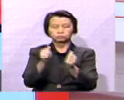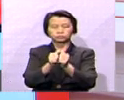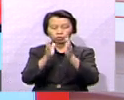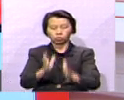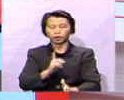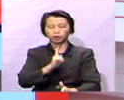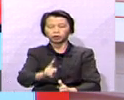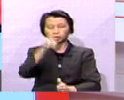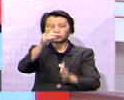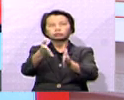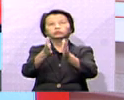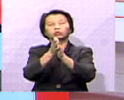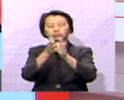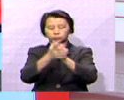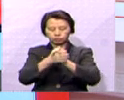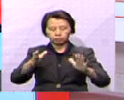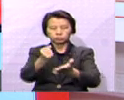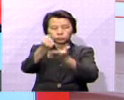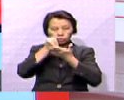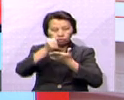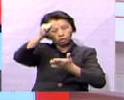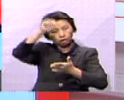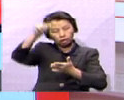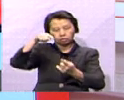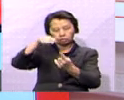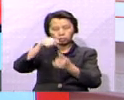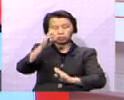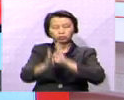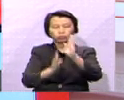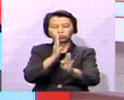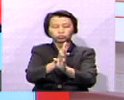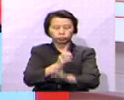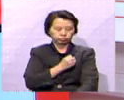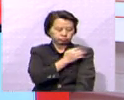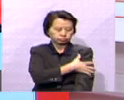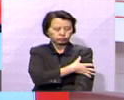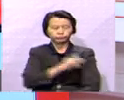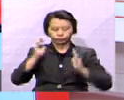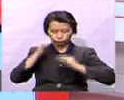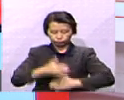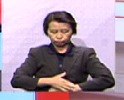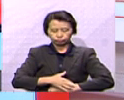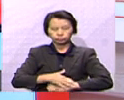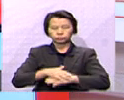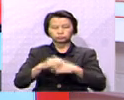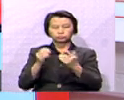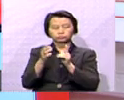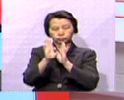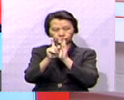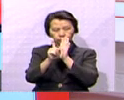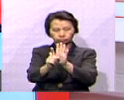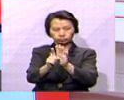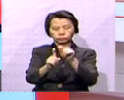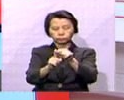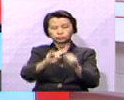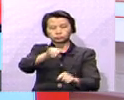Islam bagi memohon keselamatan dan pertolongan Allah kepada bumi Palestin. Solat hajat itu yang diimamkan oleh Menteri di Jabatan Perdana Menteri Datuk Seri